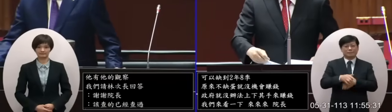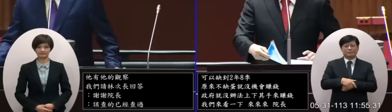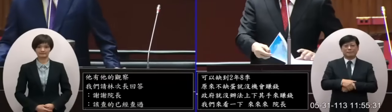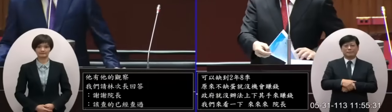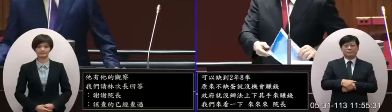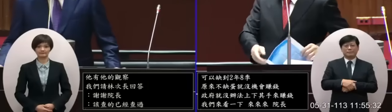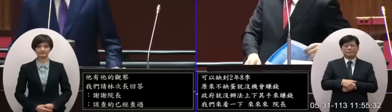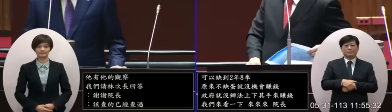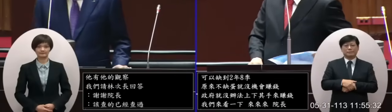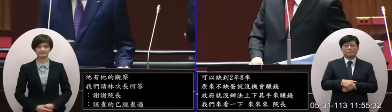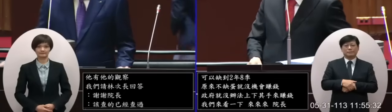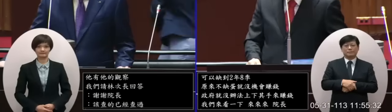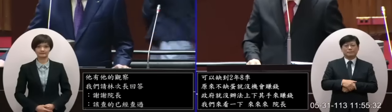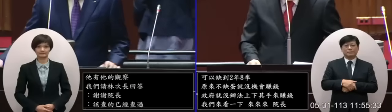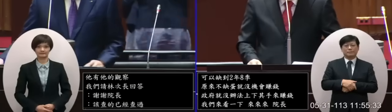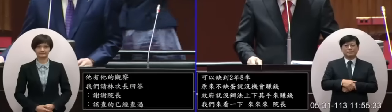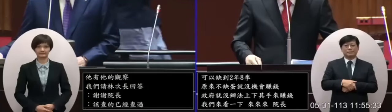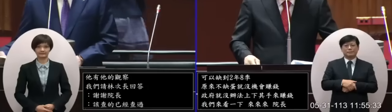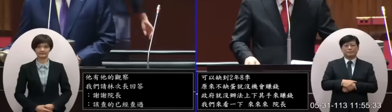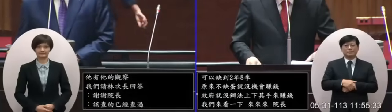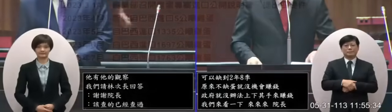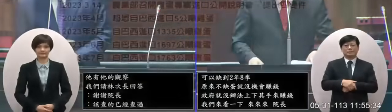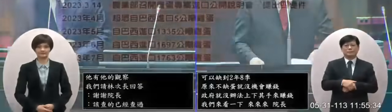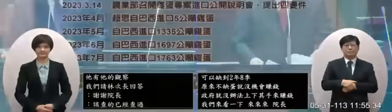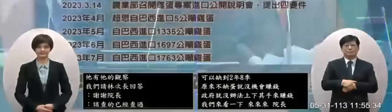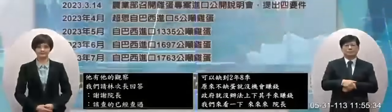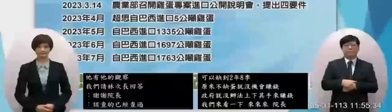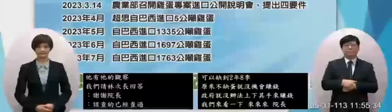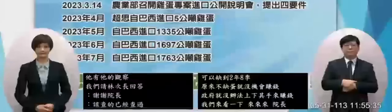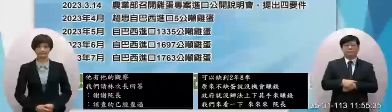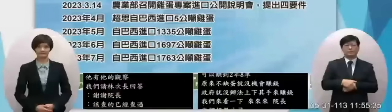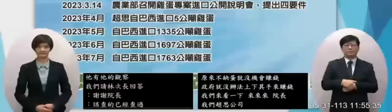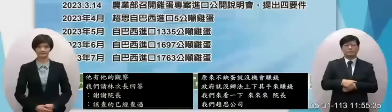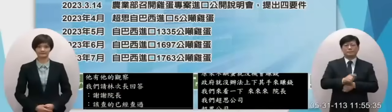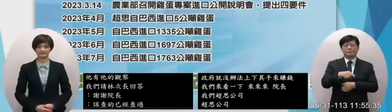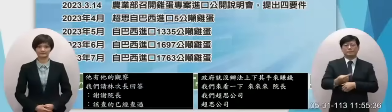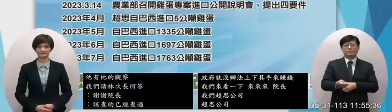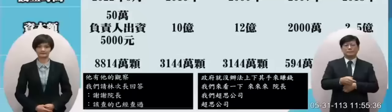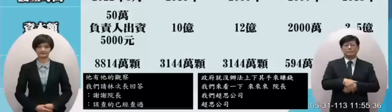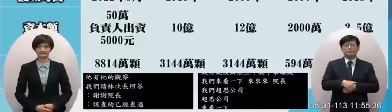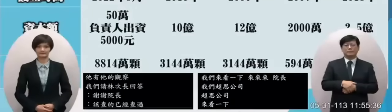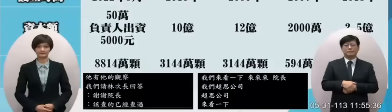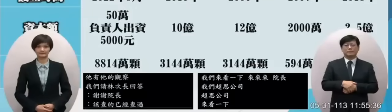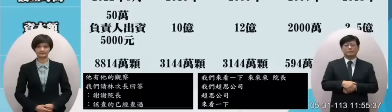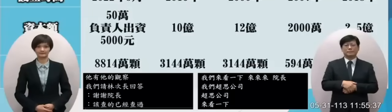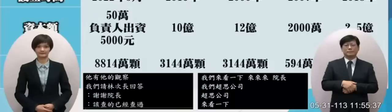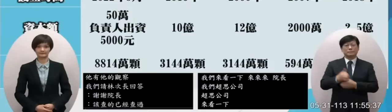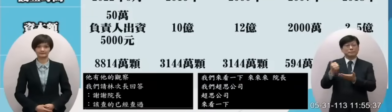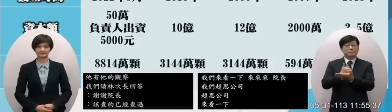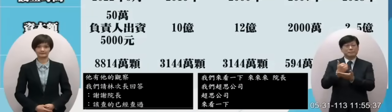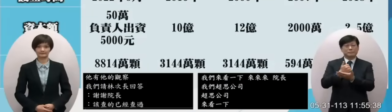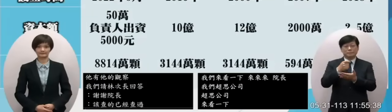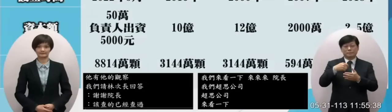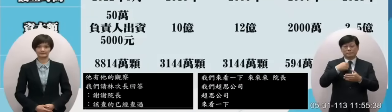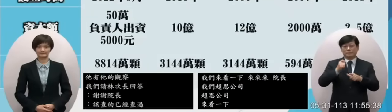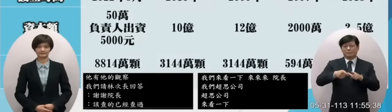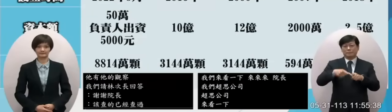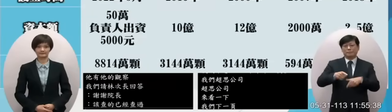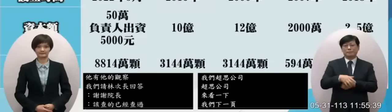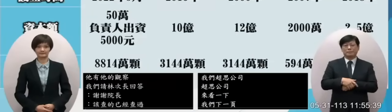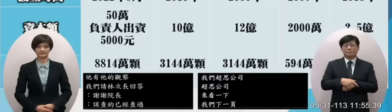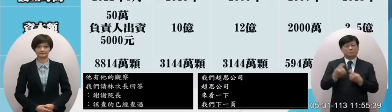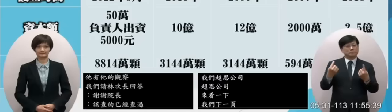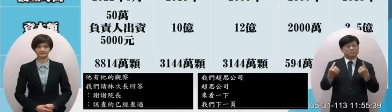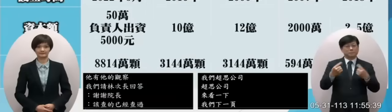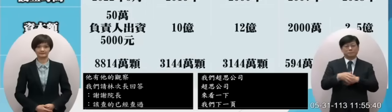超市公司，好，来看一下，好，我们下一页，进口厂商比一比。